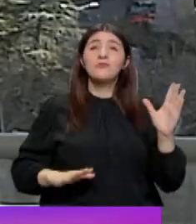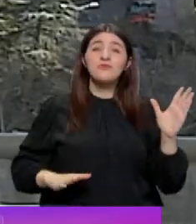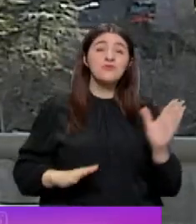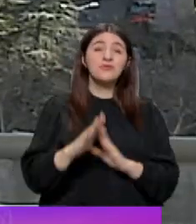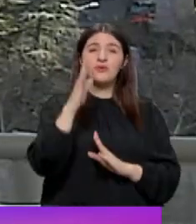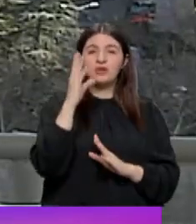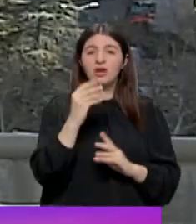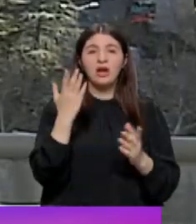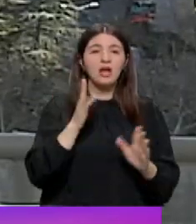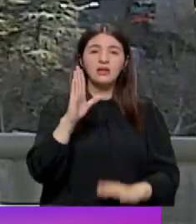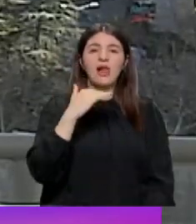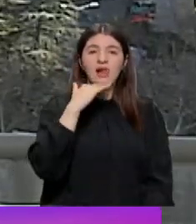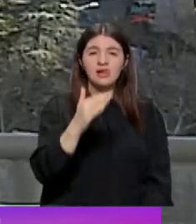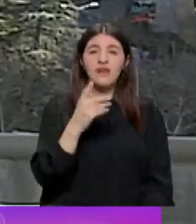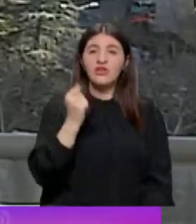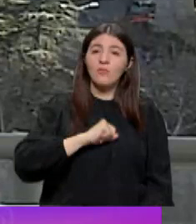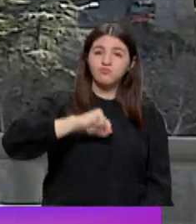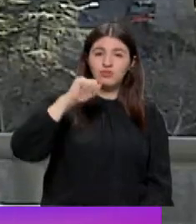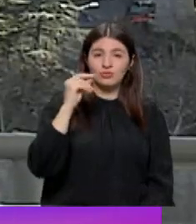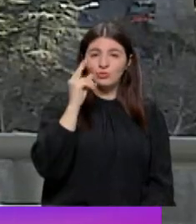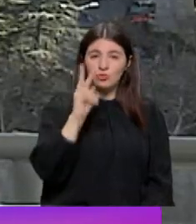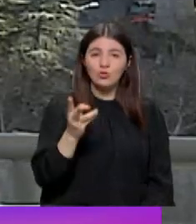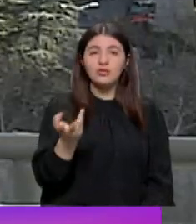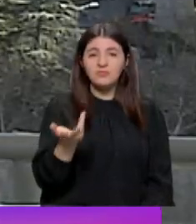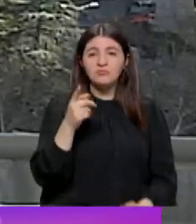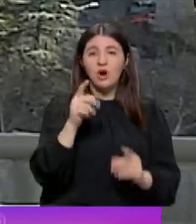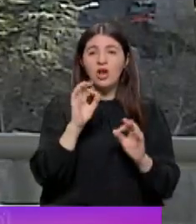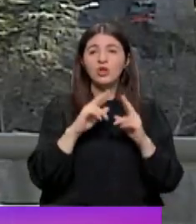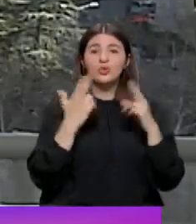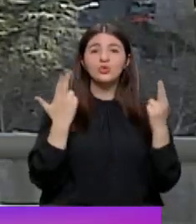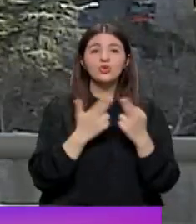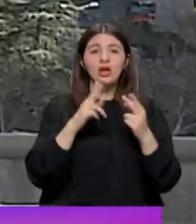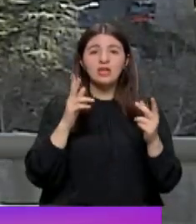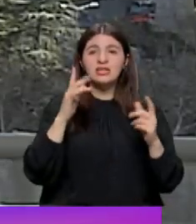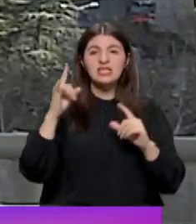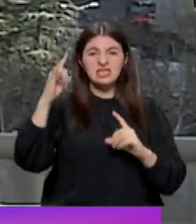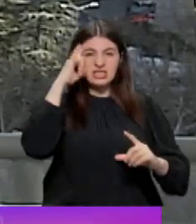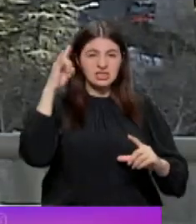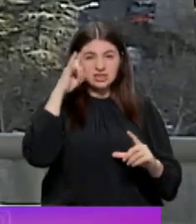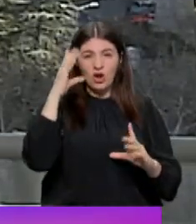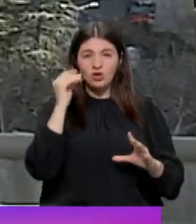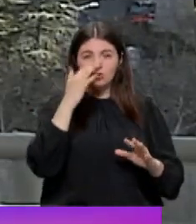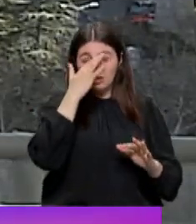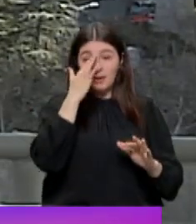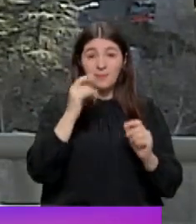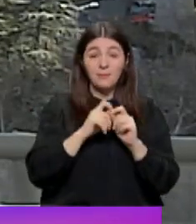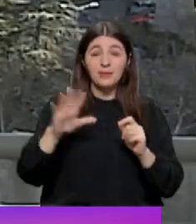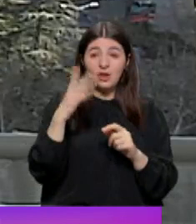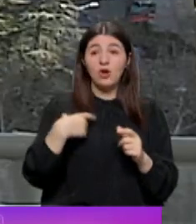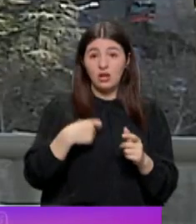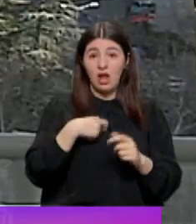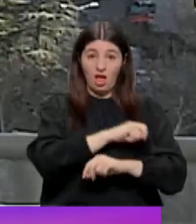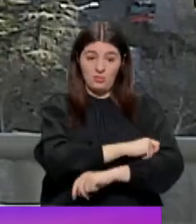ki hala uçamadık. Fiyatların uçtuğuna tanıklık ediyoruz ama böyle dünyanın kıskanacağı, böyle batının,